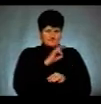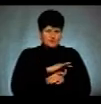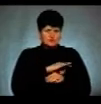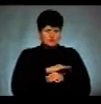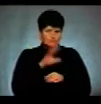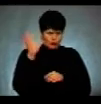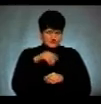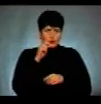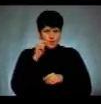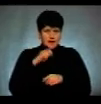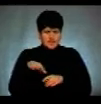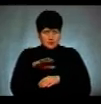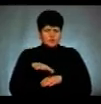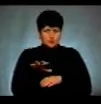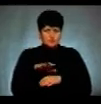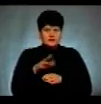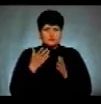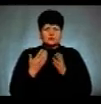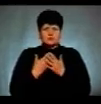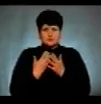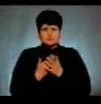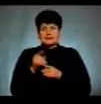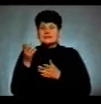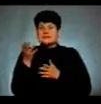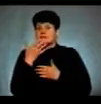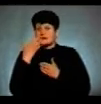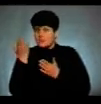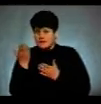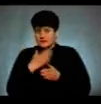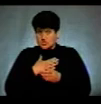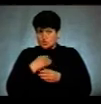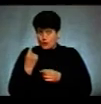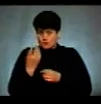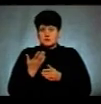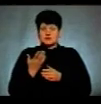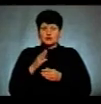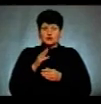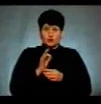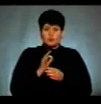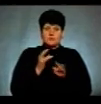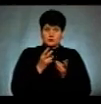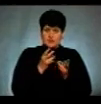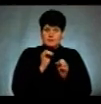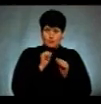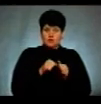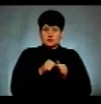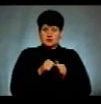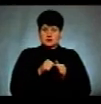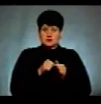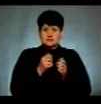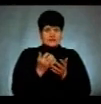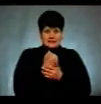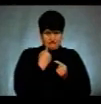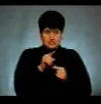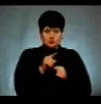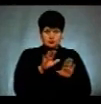десь по всій Україні на території. Тобто якщо десь, можливо, немає в нашій області, то при потребі можна так десь знайти, можливо,